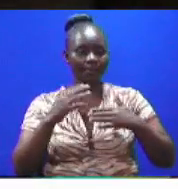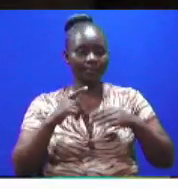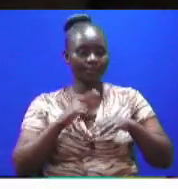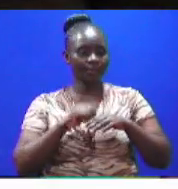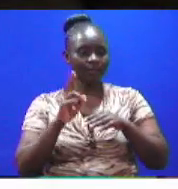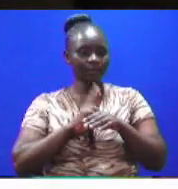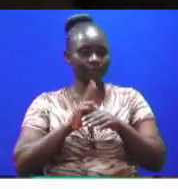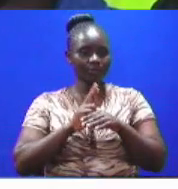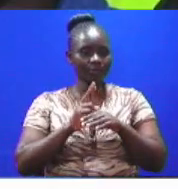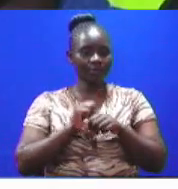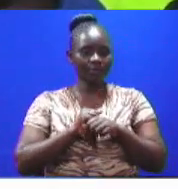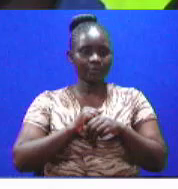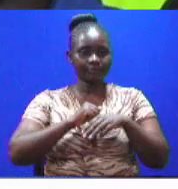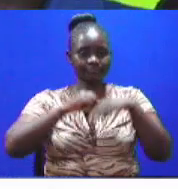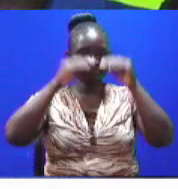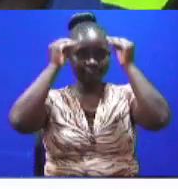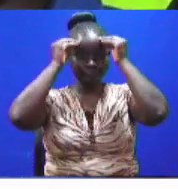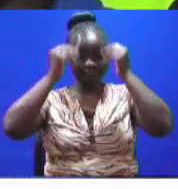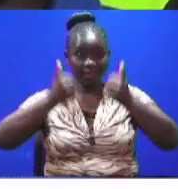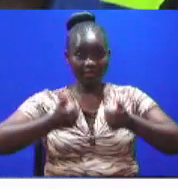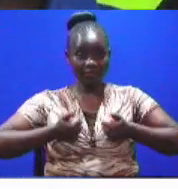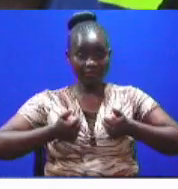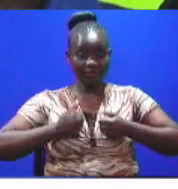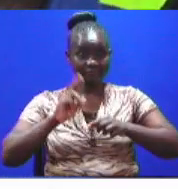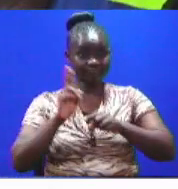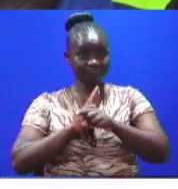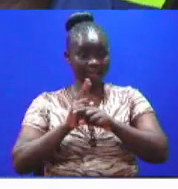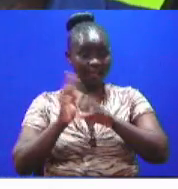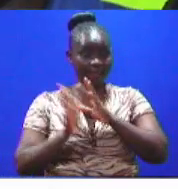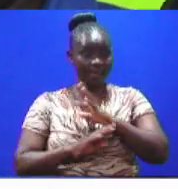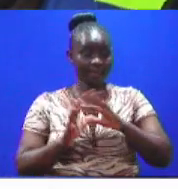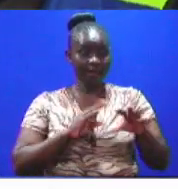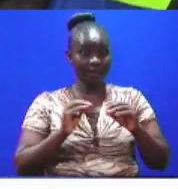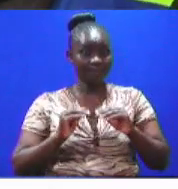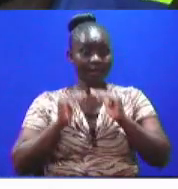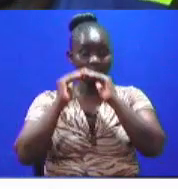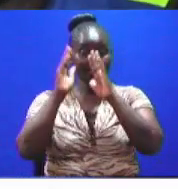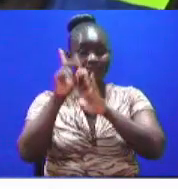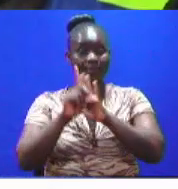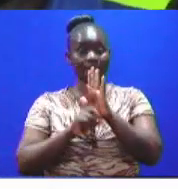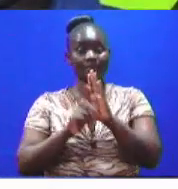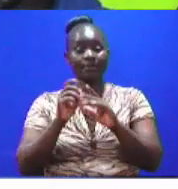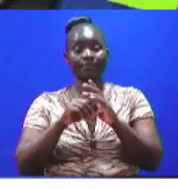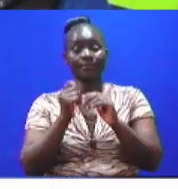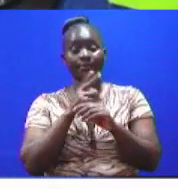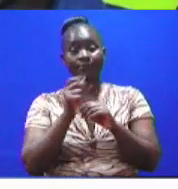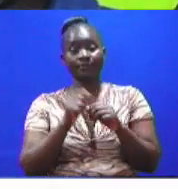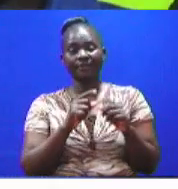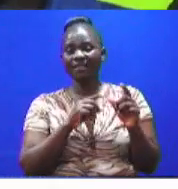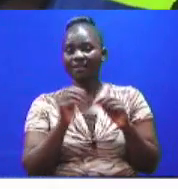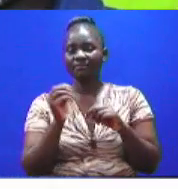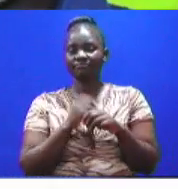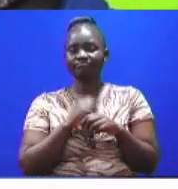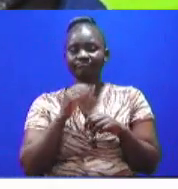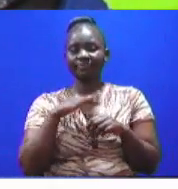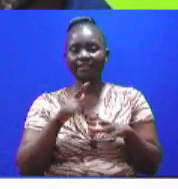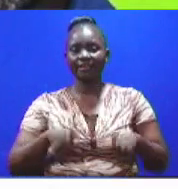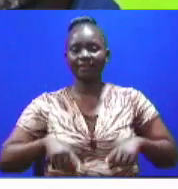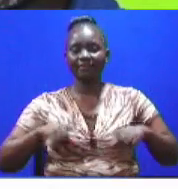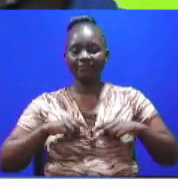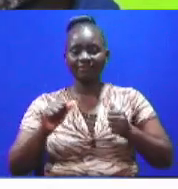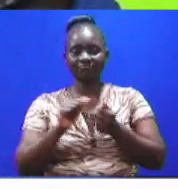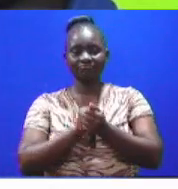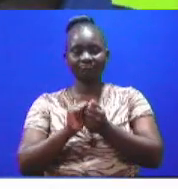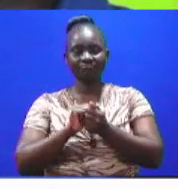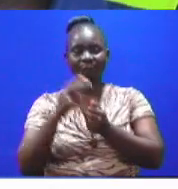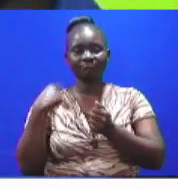kwe sikuru. Ose wana waise kiko batumi ya bobe. Ara mkiru getambu kere kenene. Kira agere nyawe nubu mwaya basa leke. Negi ya kabere, nito